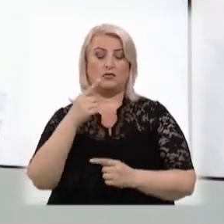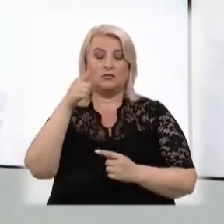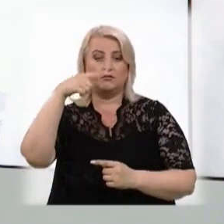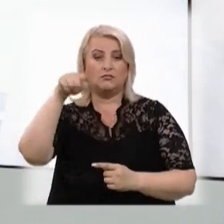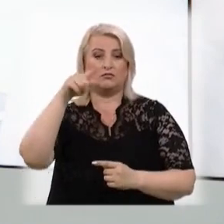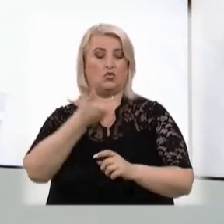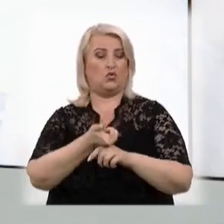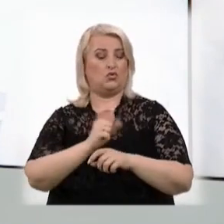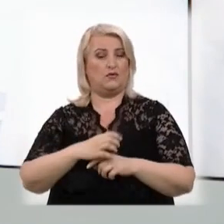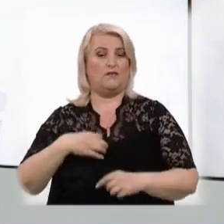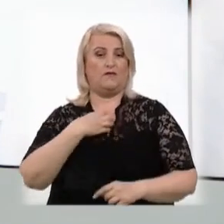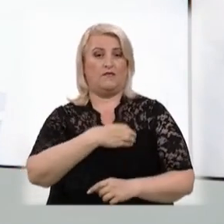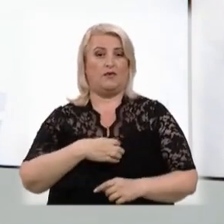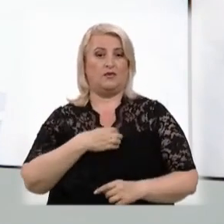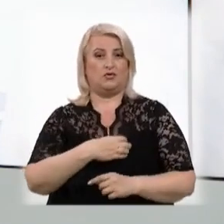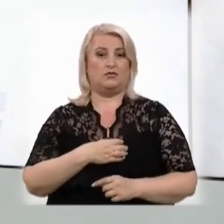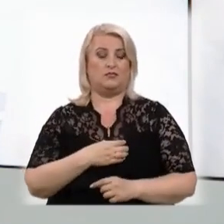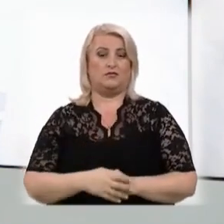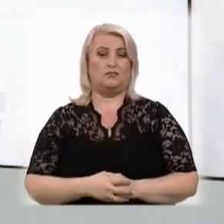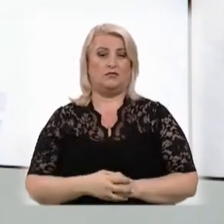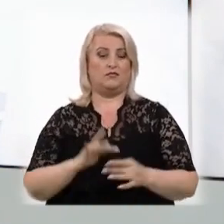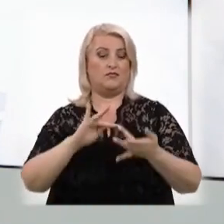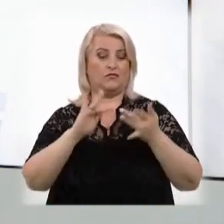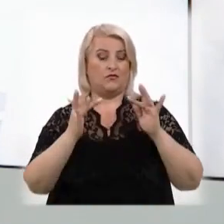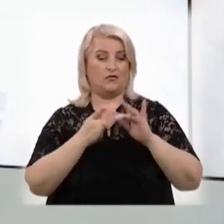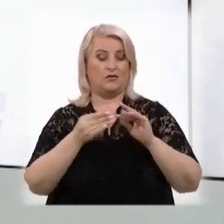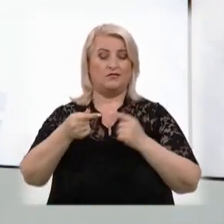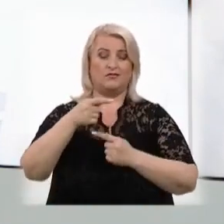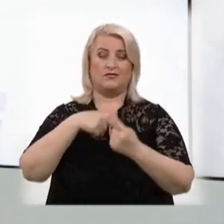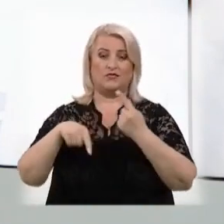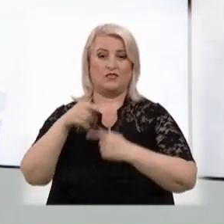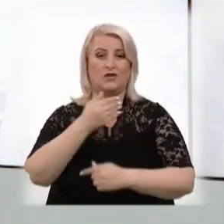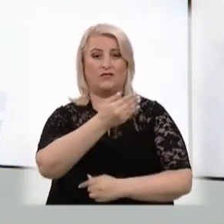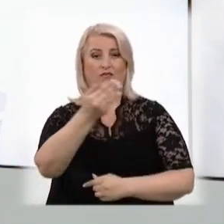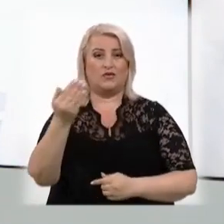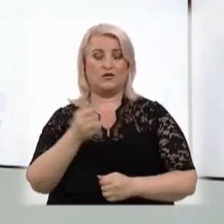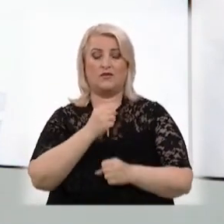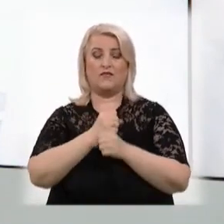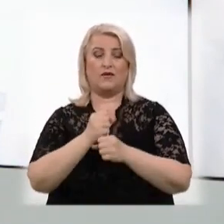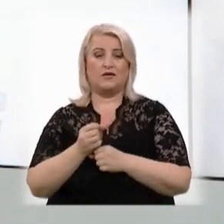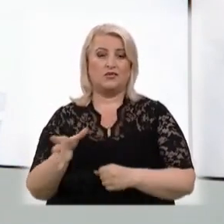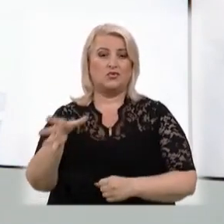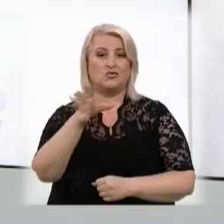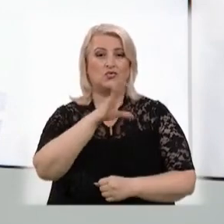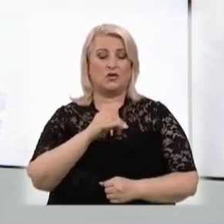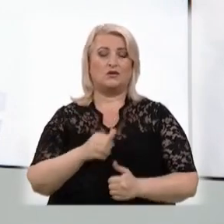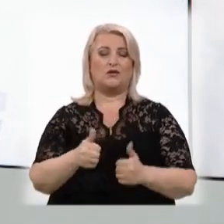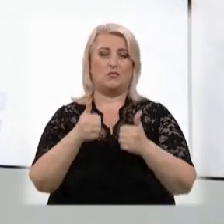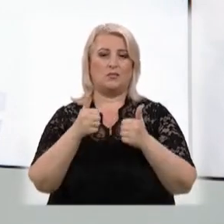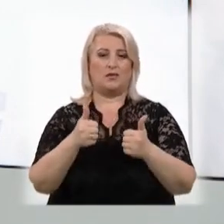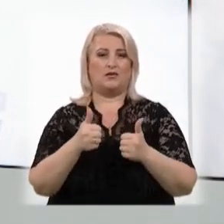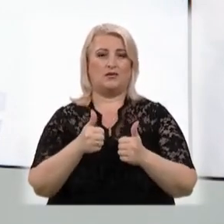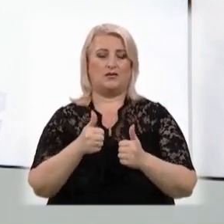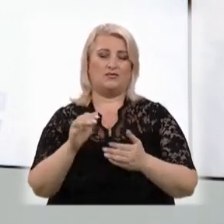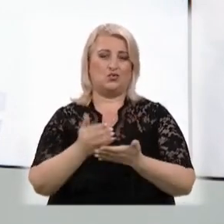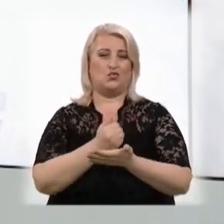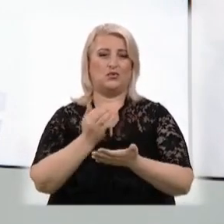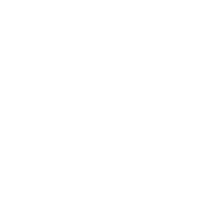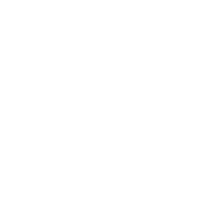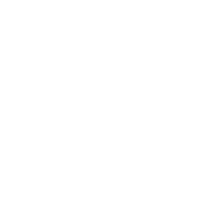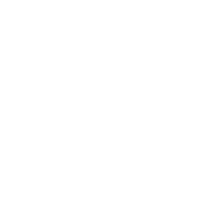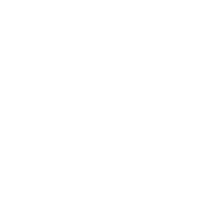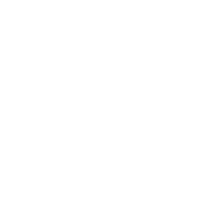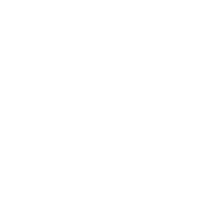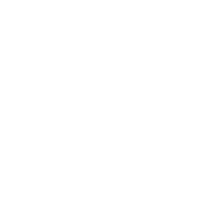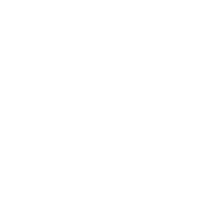importantă fiți în online cu afacerile voastre faceți totul și faceți Bine mult succes